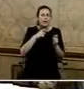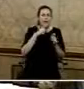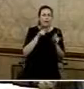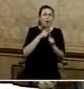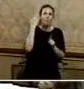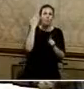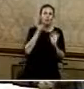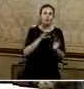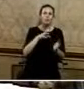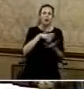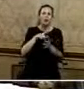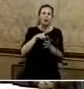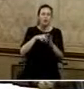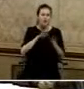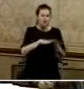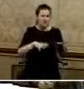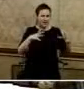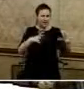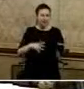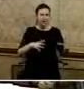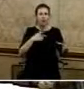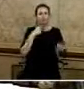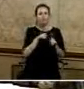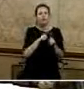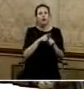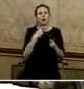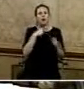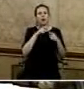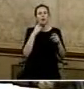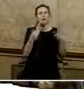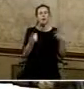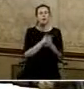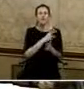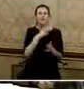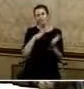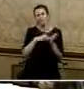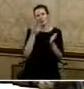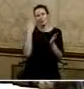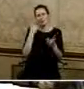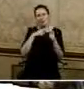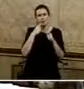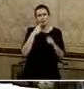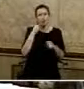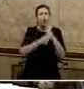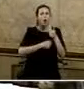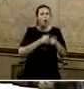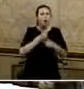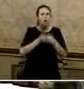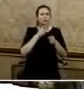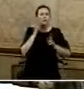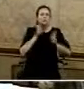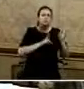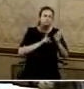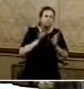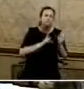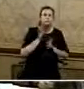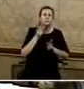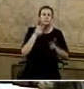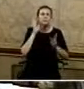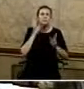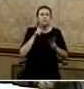kao što se prije gradilo, kad se grade čitavi kvartovi, pa recimo, kad se gradio Novi Zagreb, godinama se, recimo, raspravljalo, imali ste